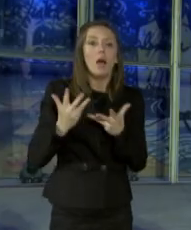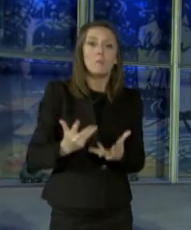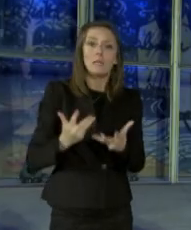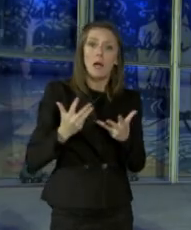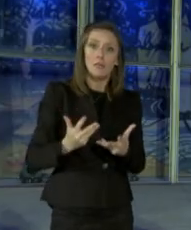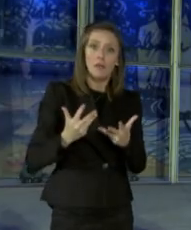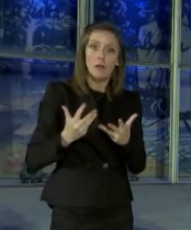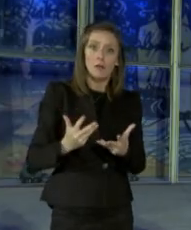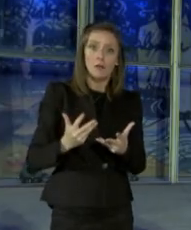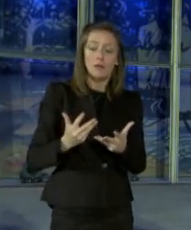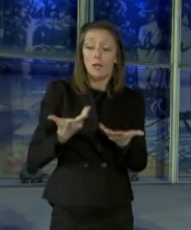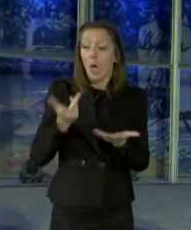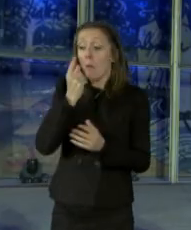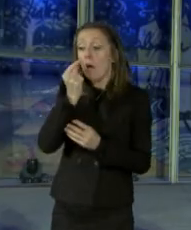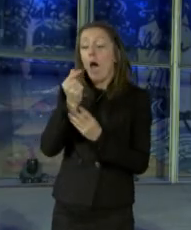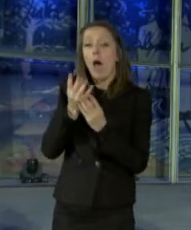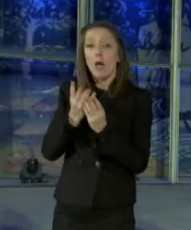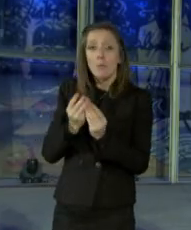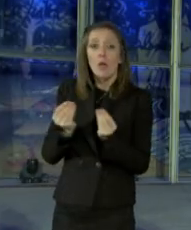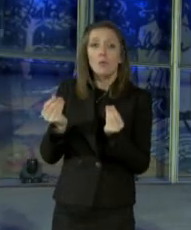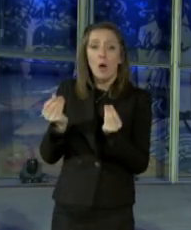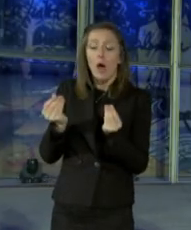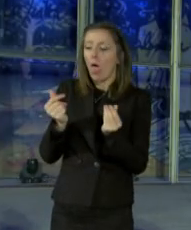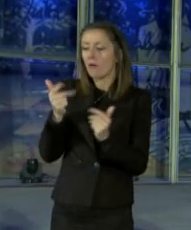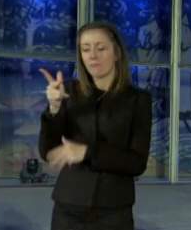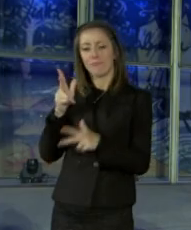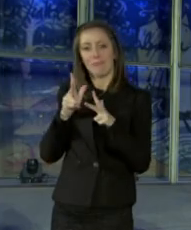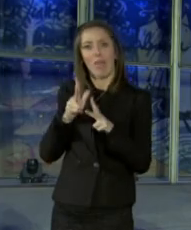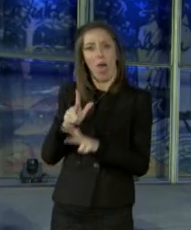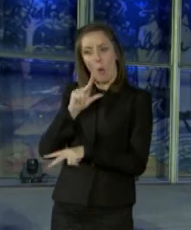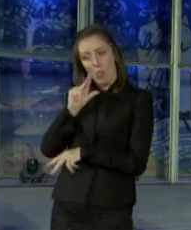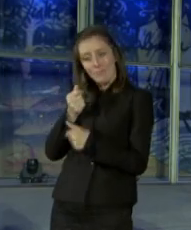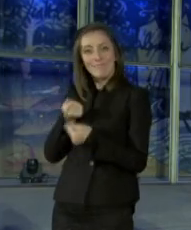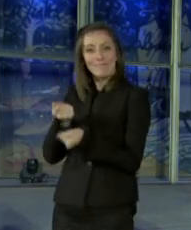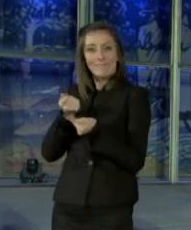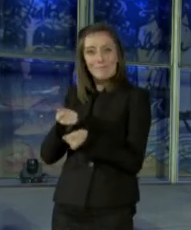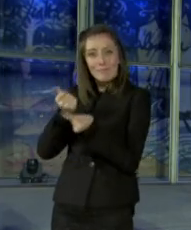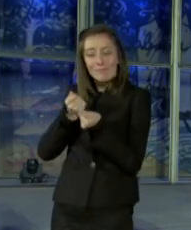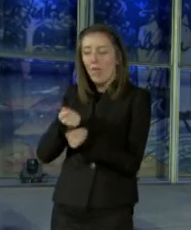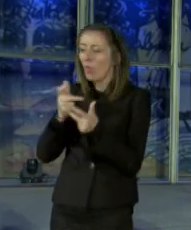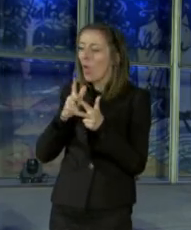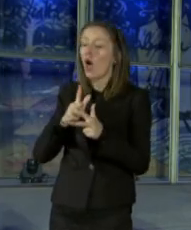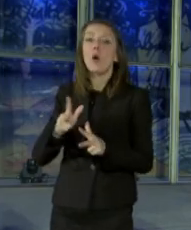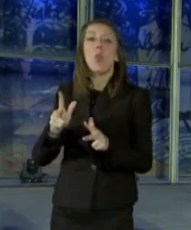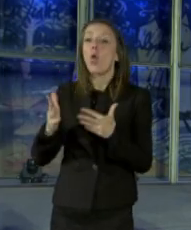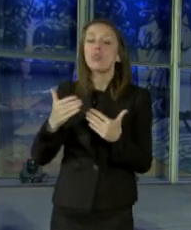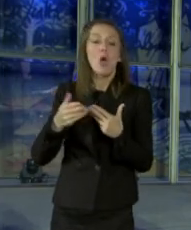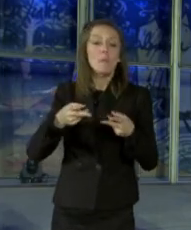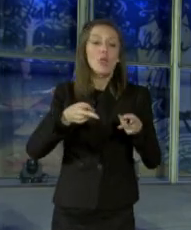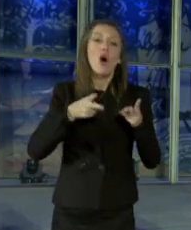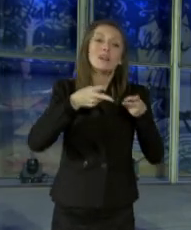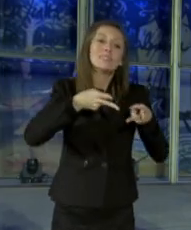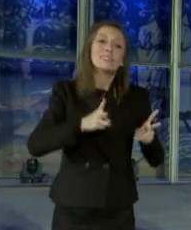padre spirituale non si preoccupi gli dissi incoraggiandolo e prendendo subito la sedia a